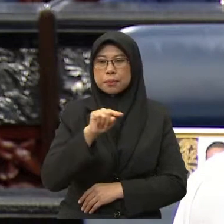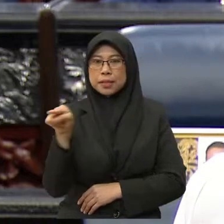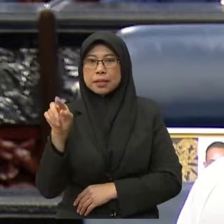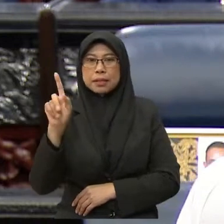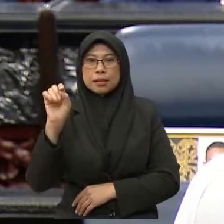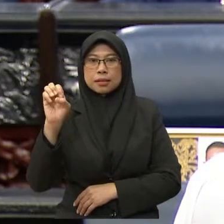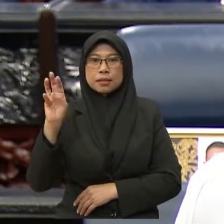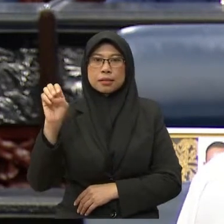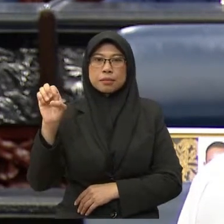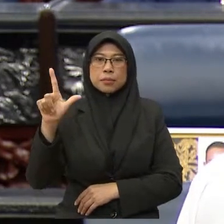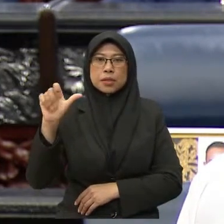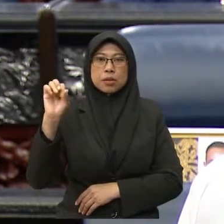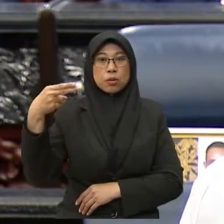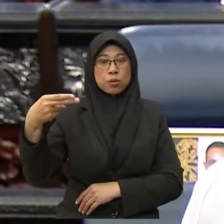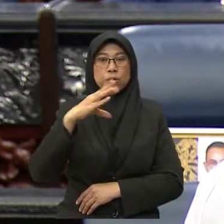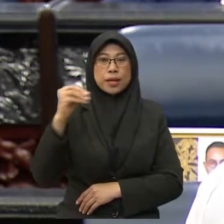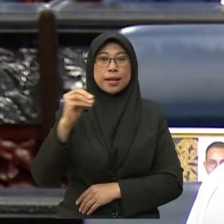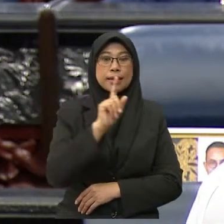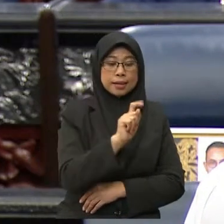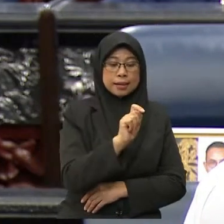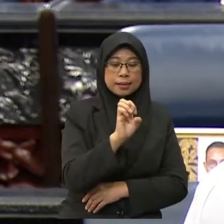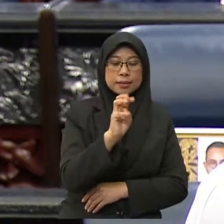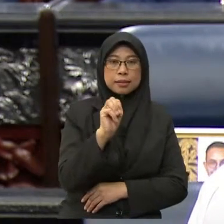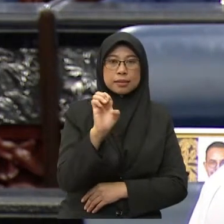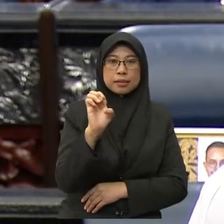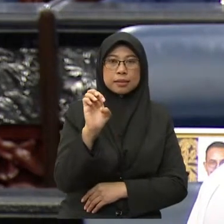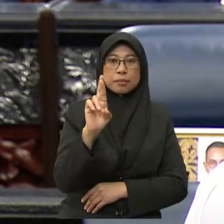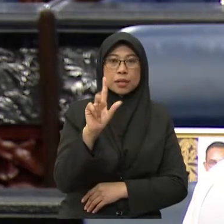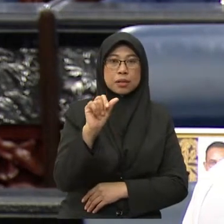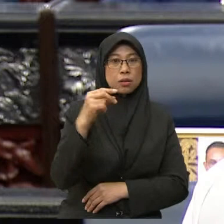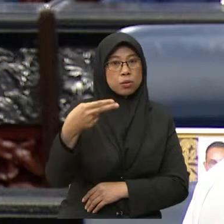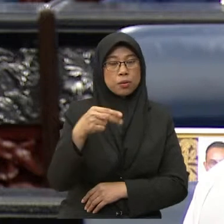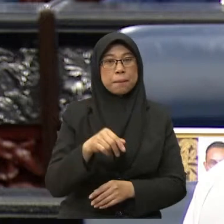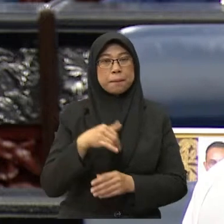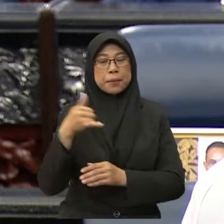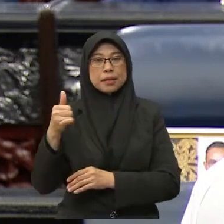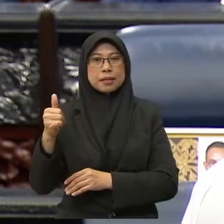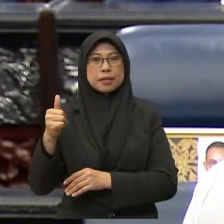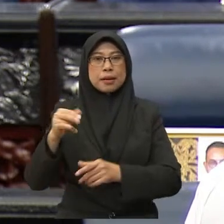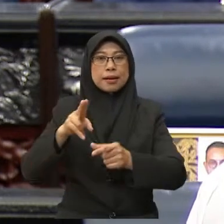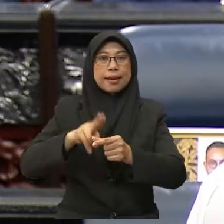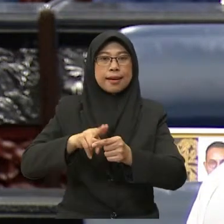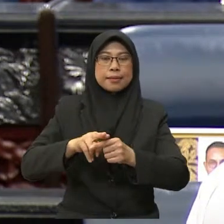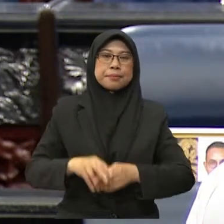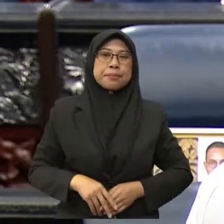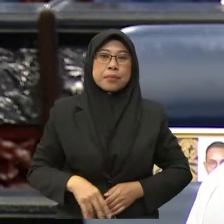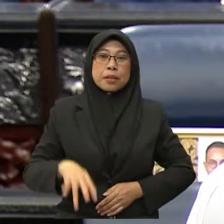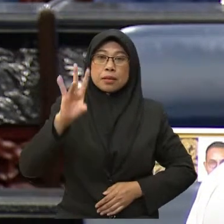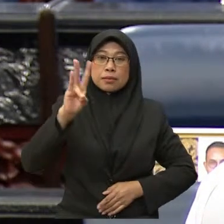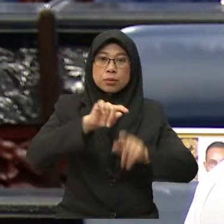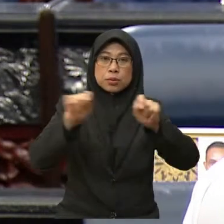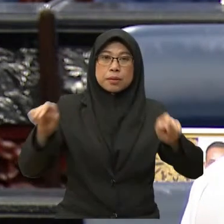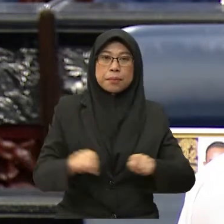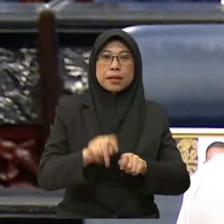iaitu Temerloh ke Pelabuhan Kelang. Kerja-kerja pelancaran rasuk beam launching juga telah bermula di 7 lokasi iaitu